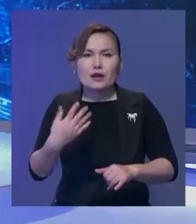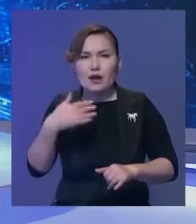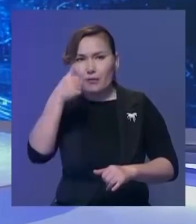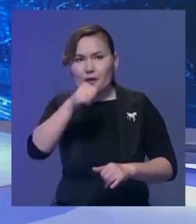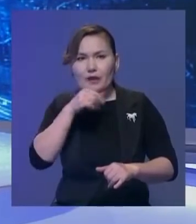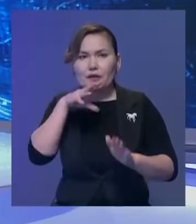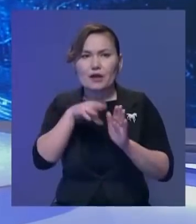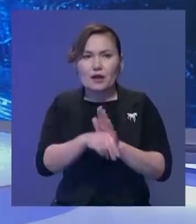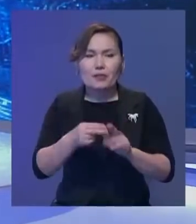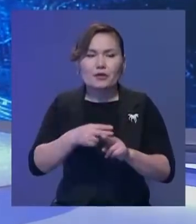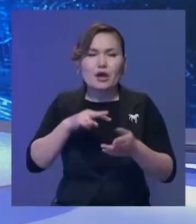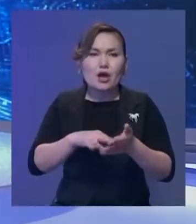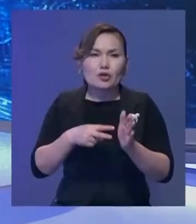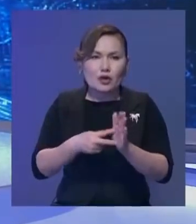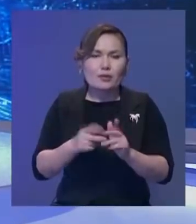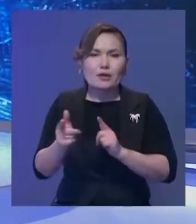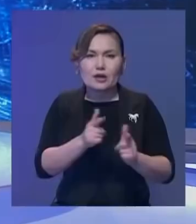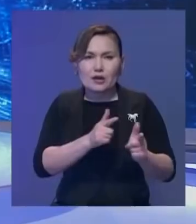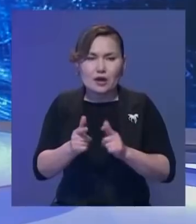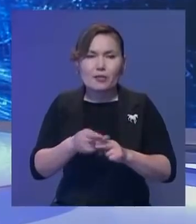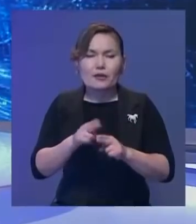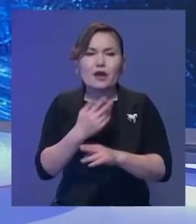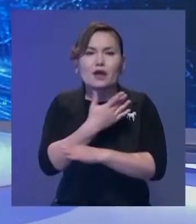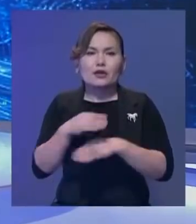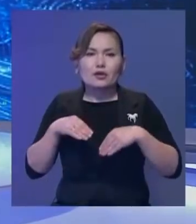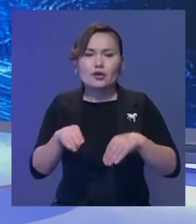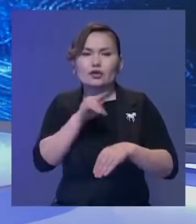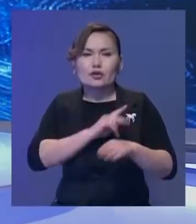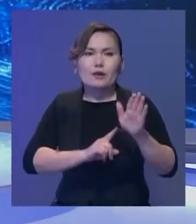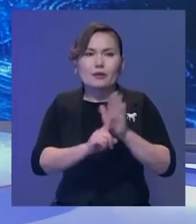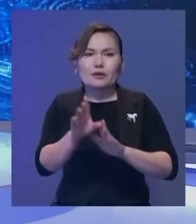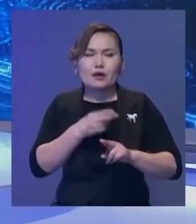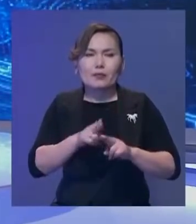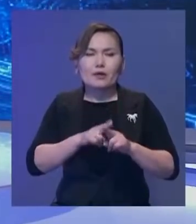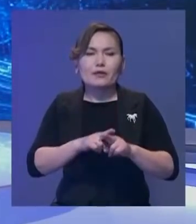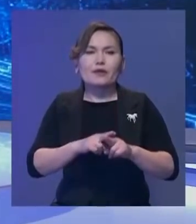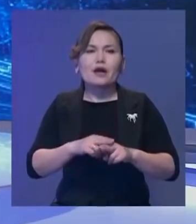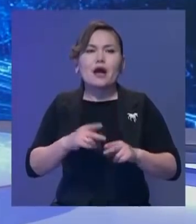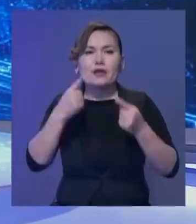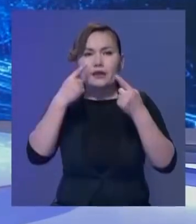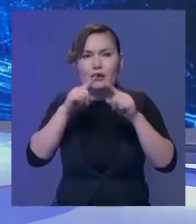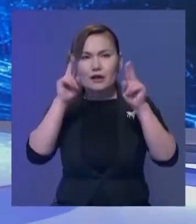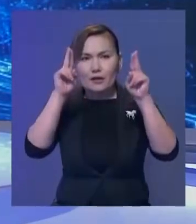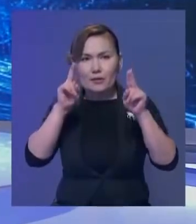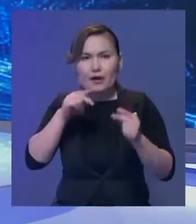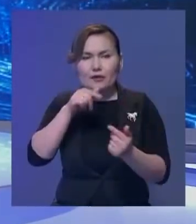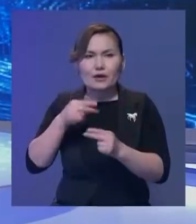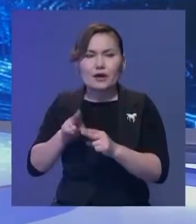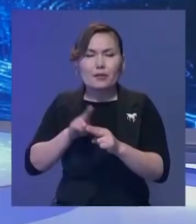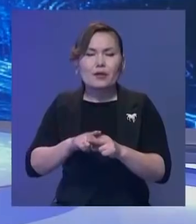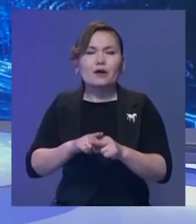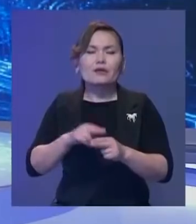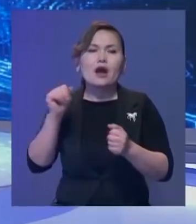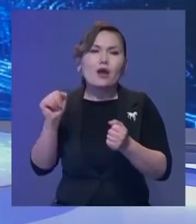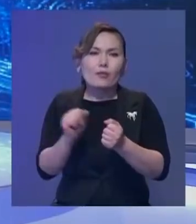2021-2025 жылдарға арналған кешенді жоспары әзірленіп, тал егу жұмыстары басталып кетті. Агротехникалық талаптарға сәйкес теңіз